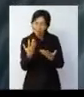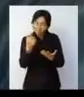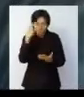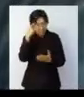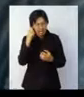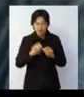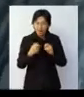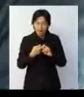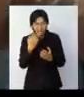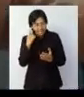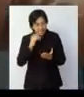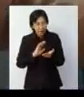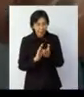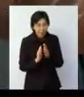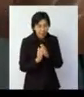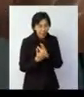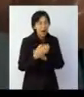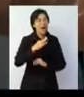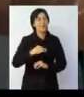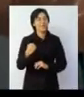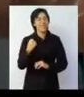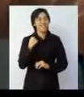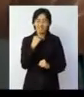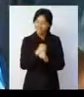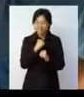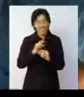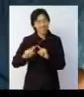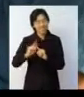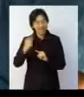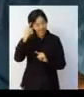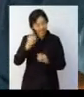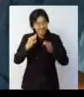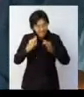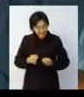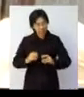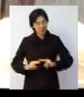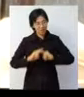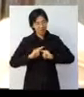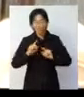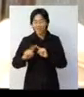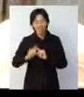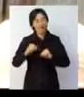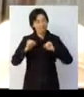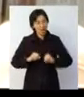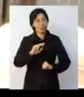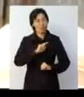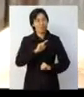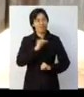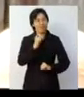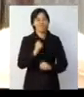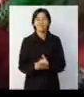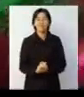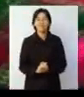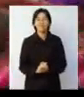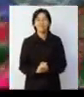ำหรือสร้างความเปลี่ยนแปลงใดๆมาเป็นผู้ที่มั่นใจที่จะเลือกแล้วก็ตัดสินใจเกี่ยวกับสิ่งที่มีผลกระทบกับ